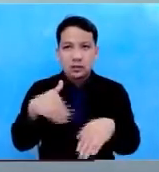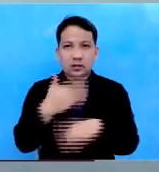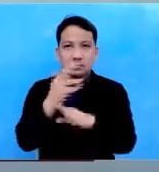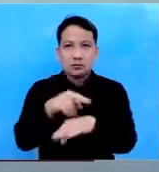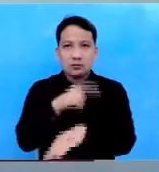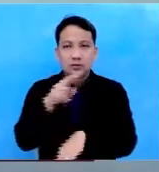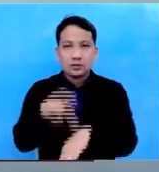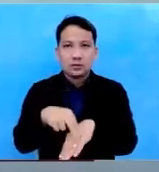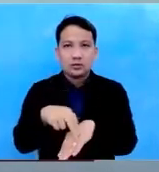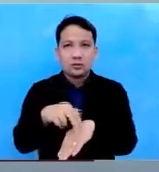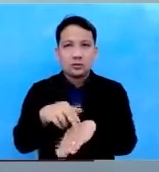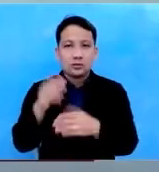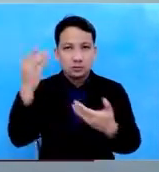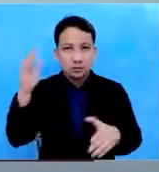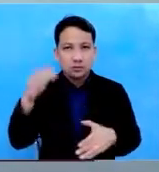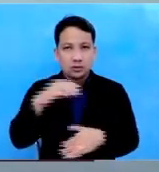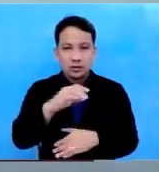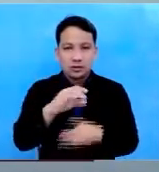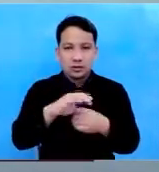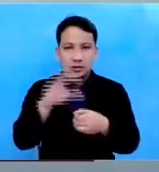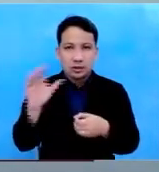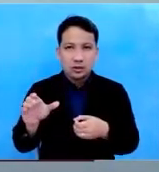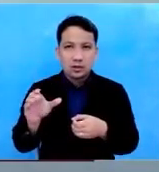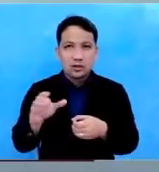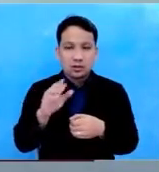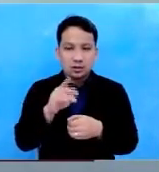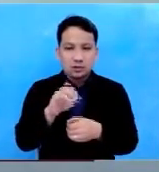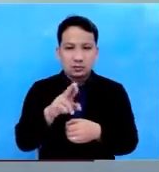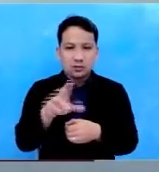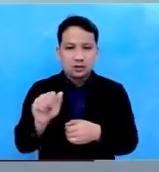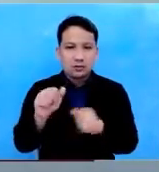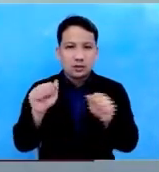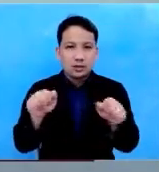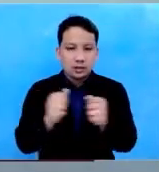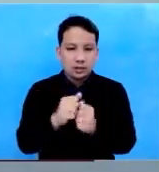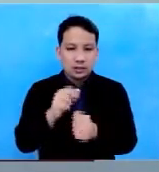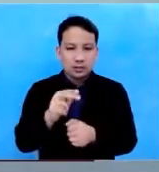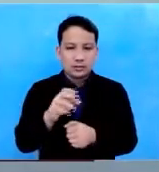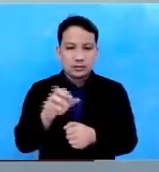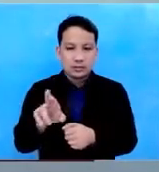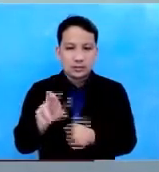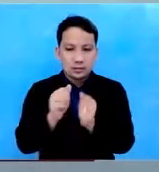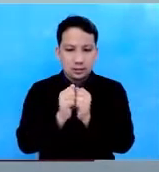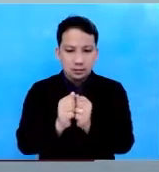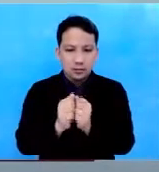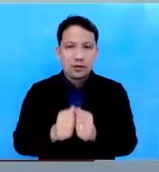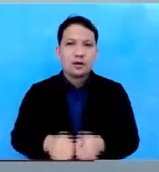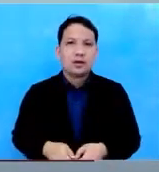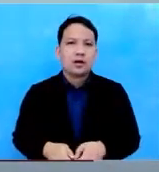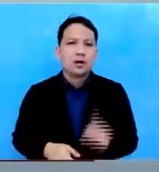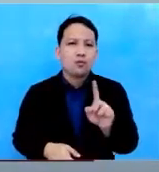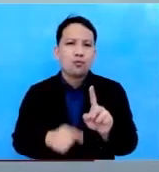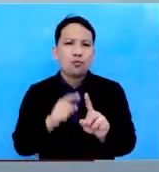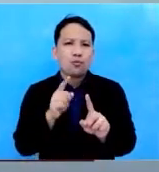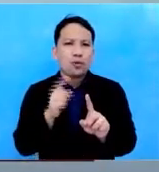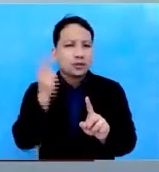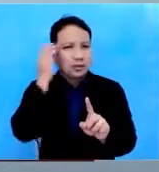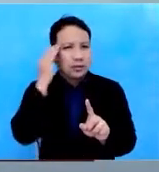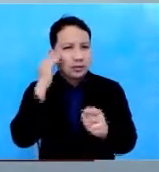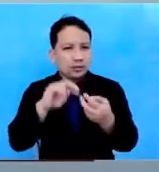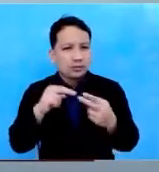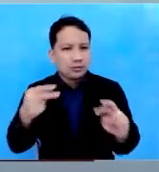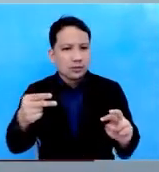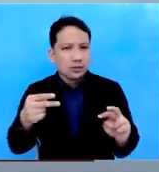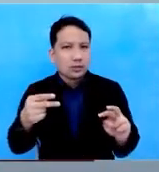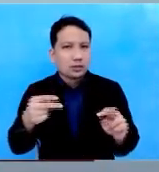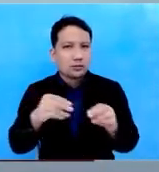Sogsaryen, Cordillera, Caraga, Barm at pati ang National Capital Region. Ano ba ang alam natin sa mga variant at sub-variants na ito?